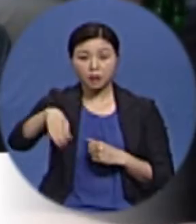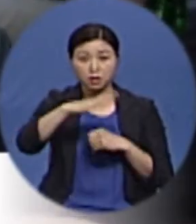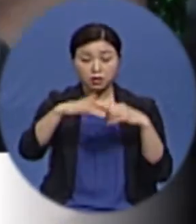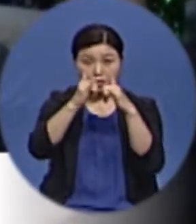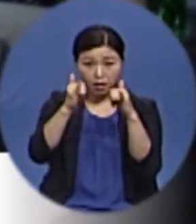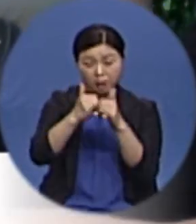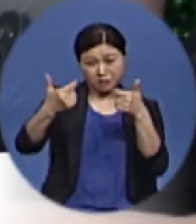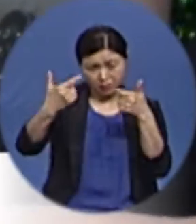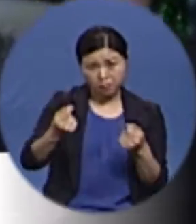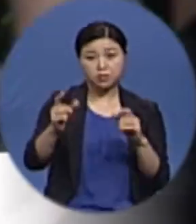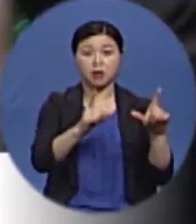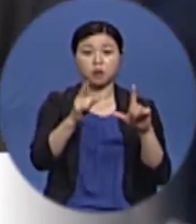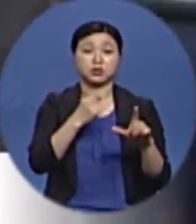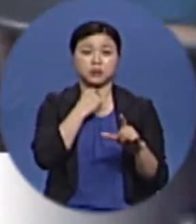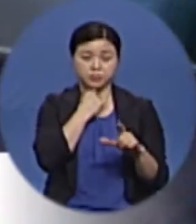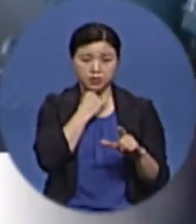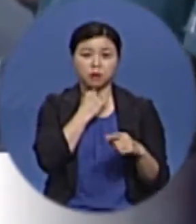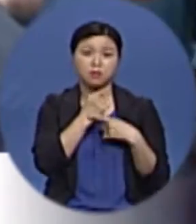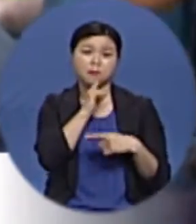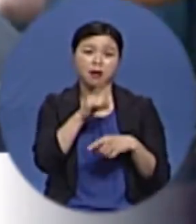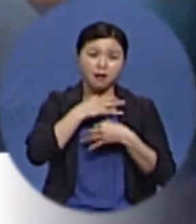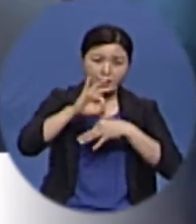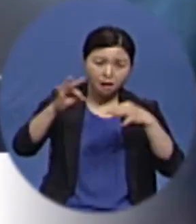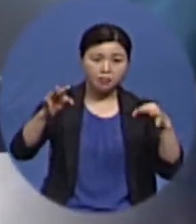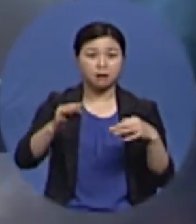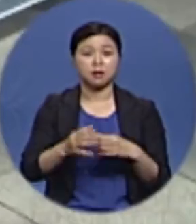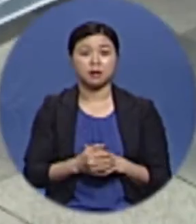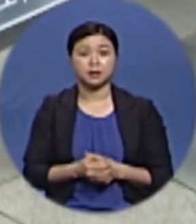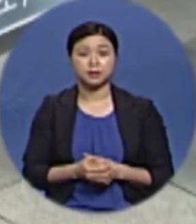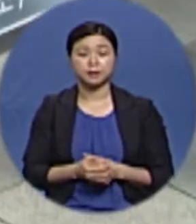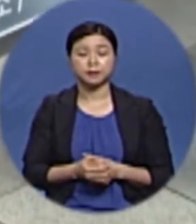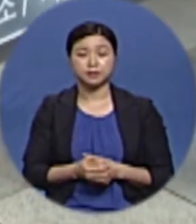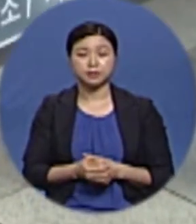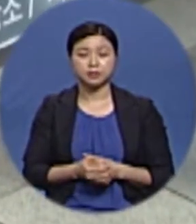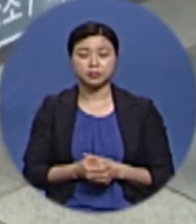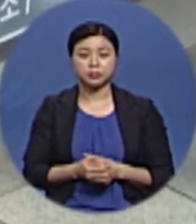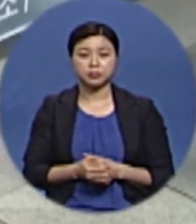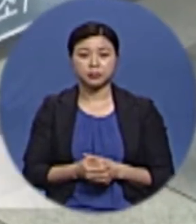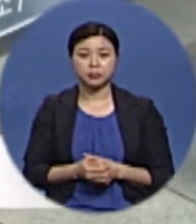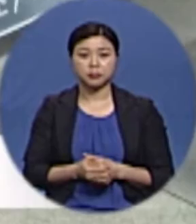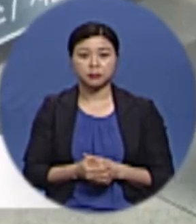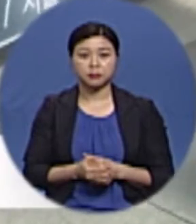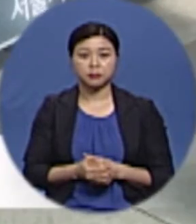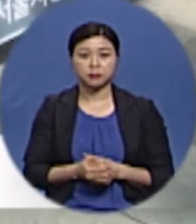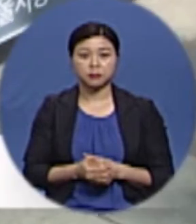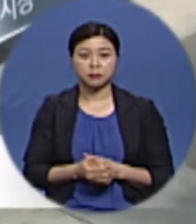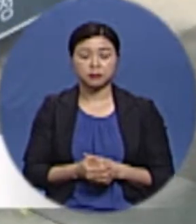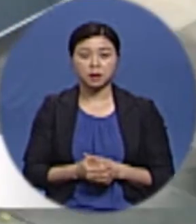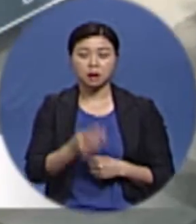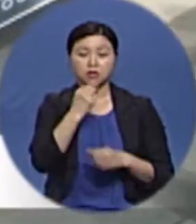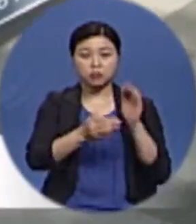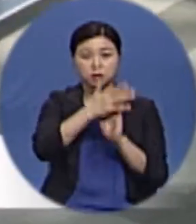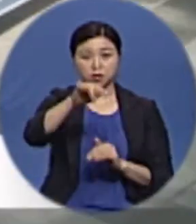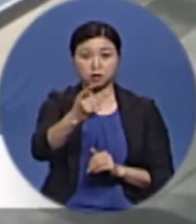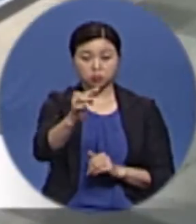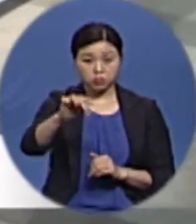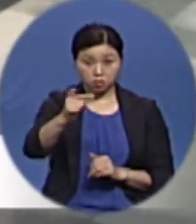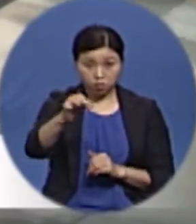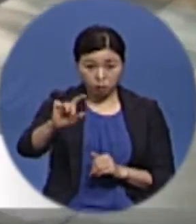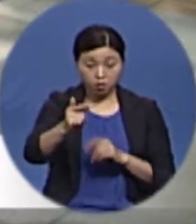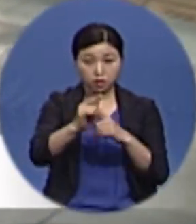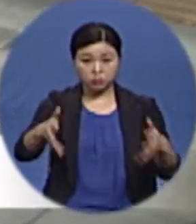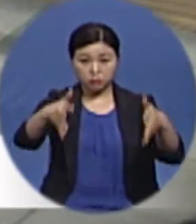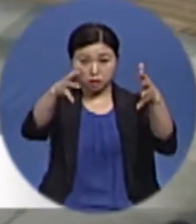우리도 사람답게 살고 싶다고 애원하는 것입니다. 한편 서울시는 송전원 시설